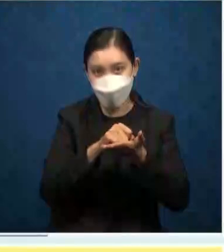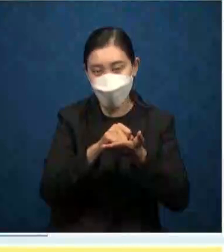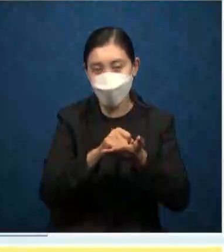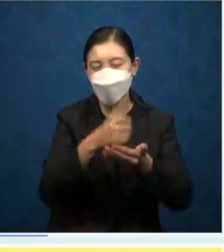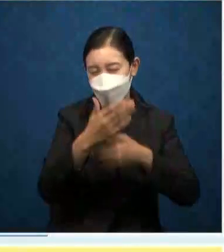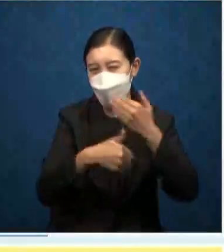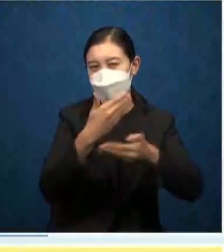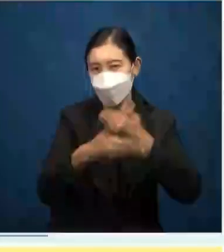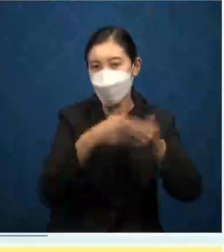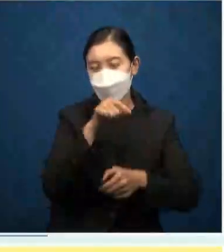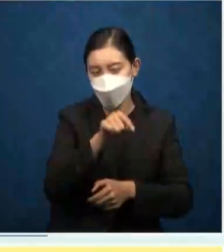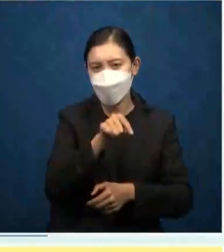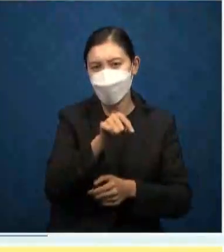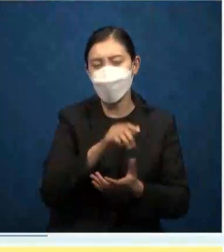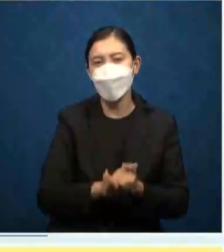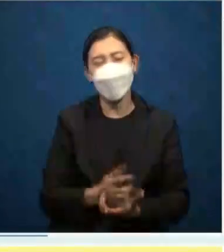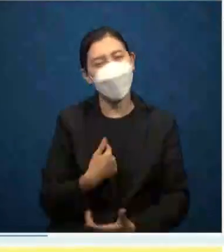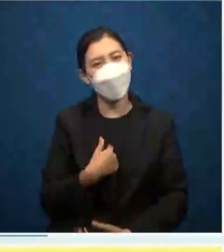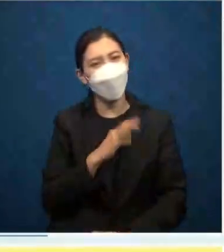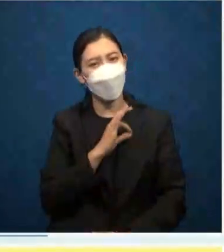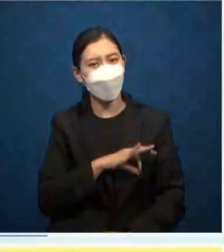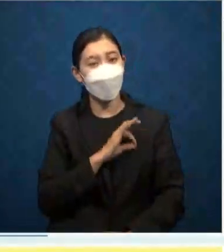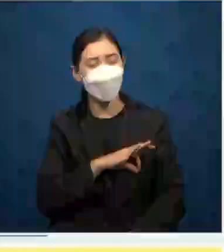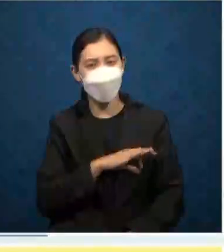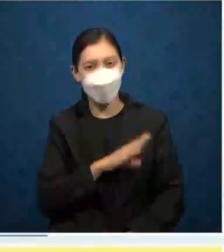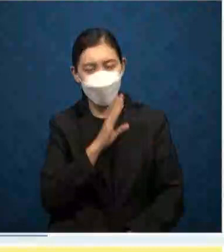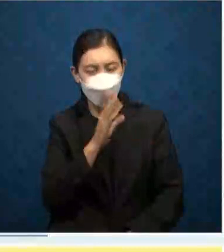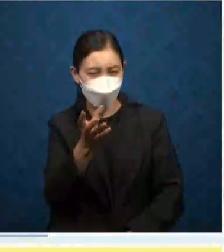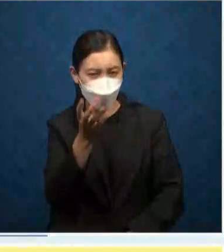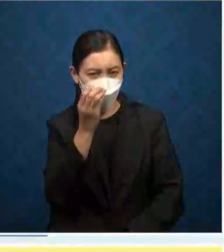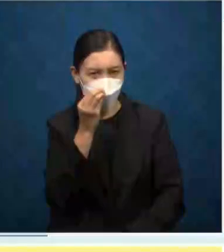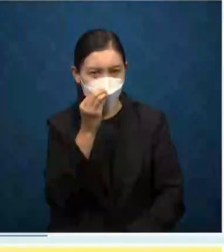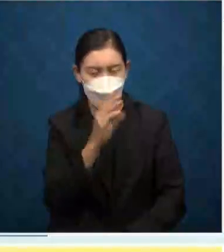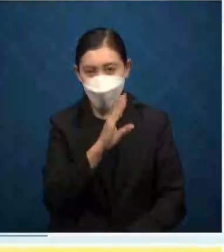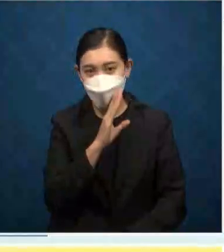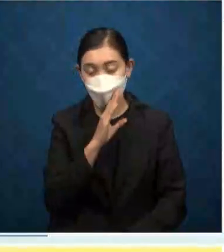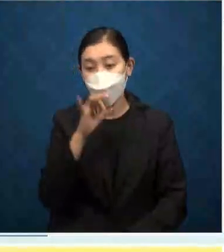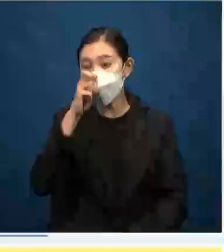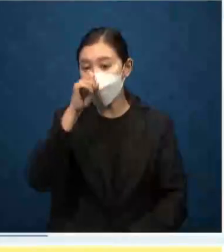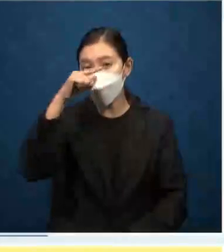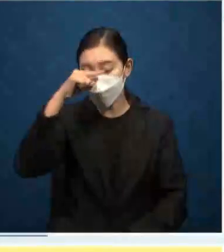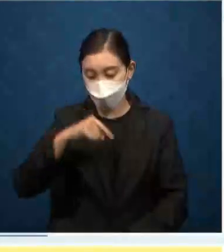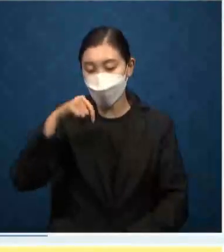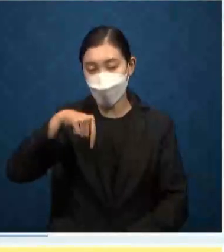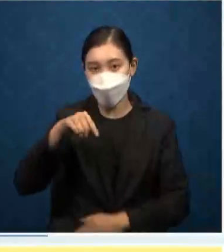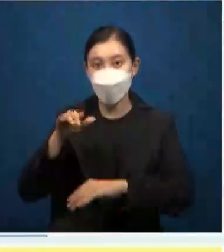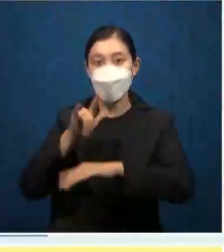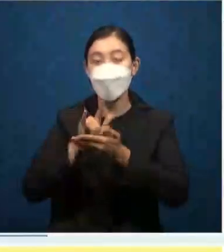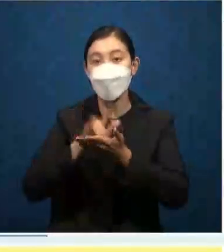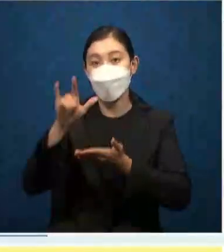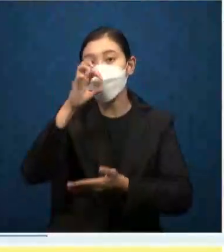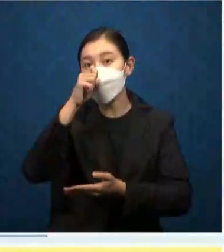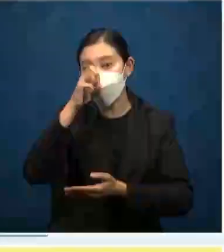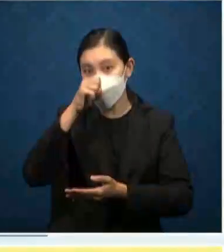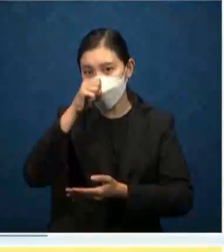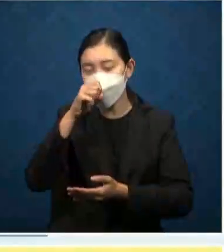อฟต์พาวเวอร์ของเขาของบ้านเราย้ำครับว่าเรื่องนี้จะสร้างมูลค่าเพิ่มทางเศรษฐกิจขึ้นมาได้อีกมากมายก็ย้ำครับ